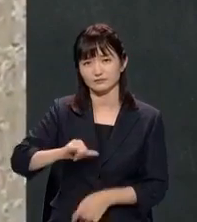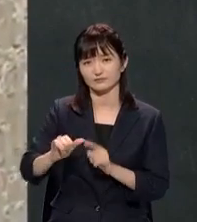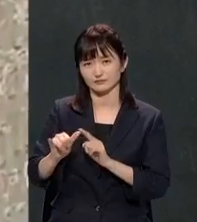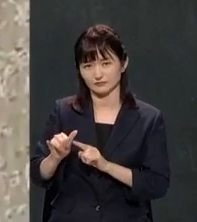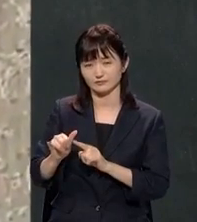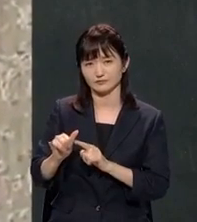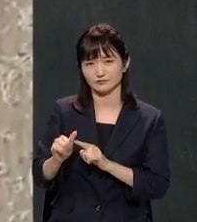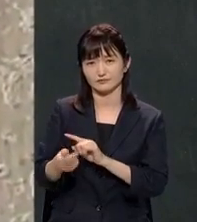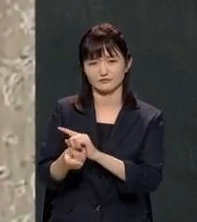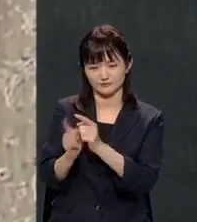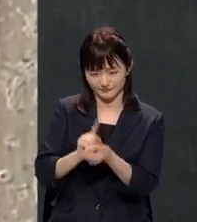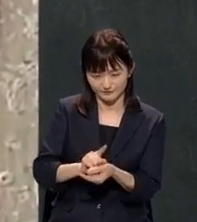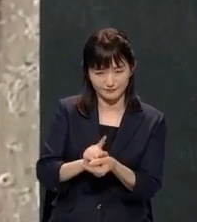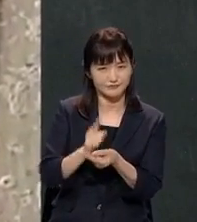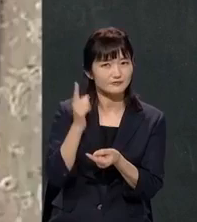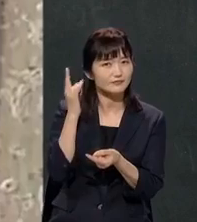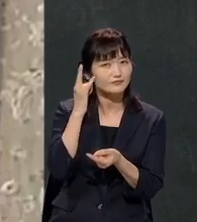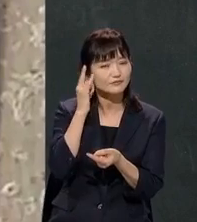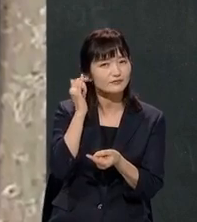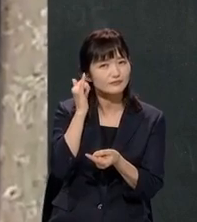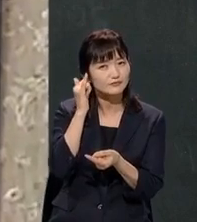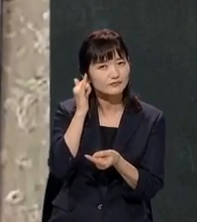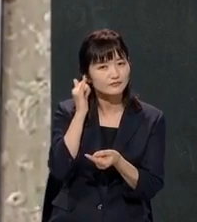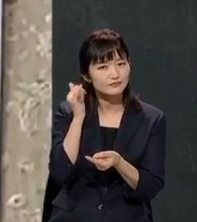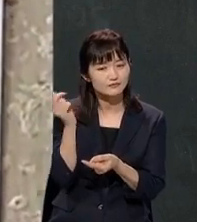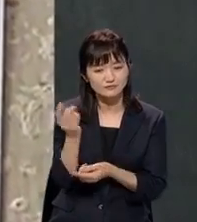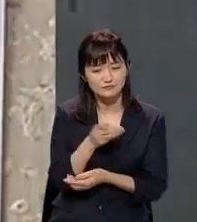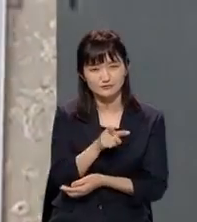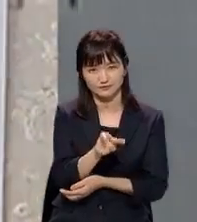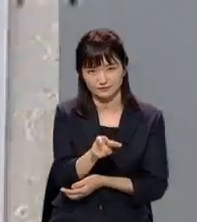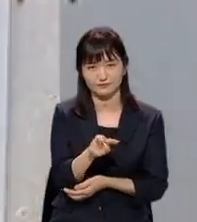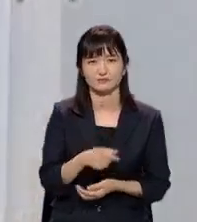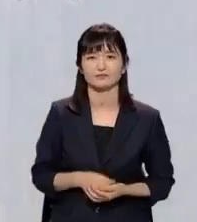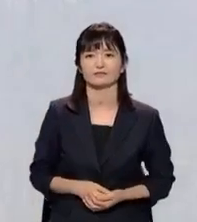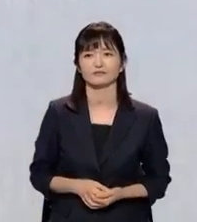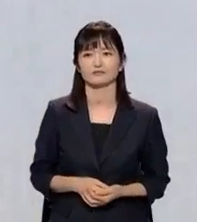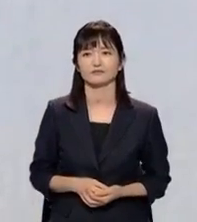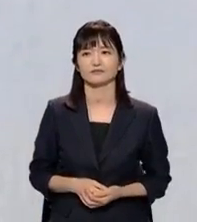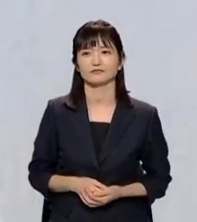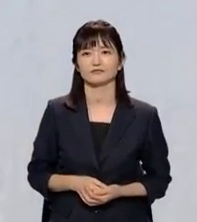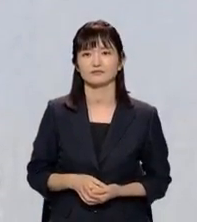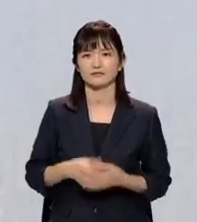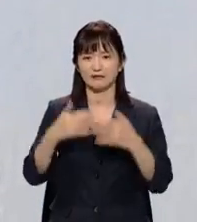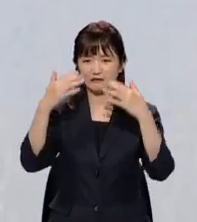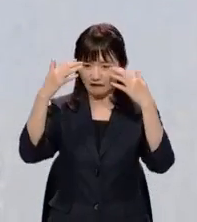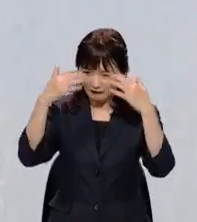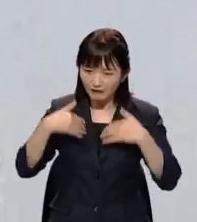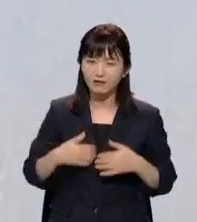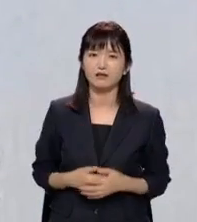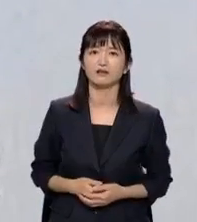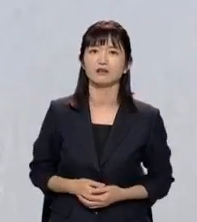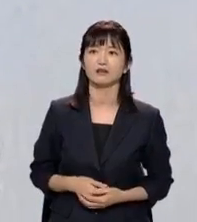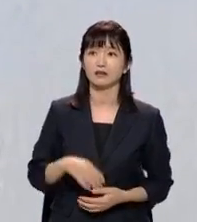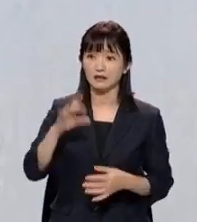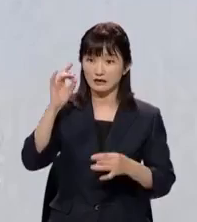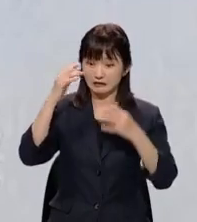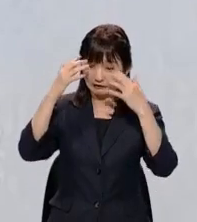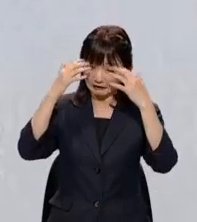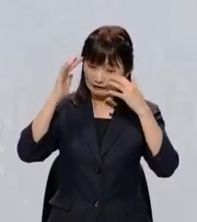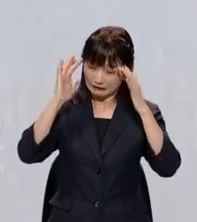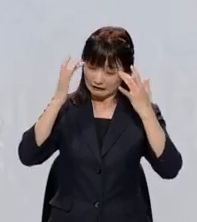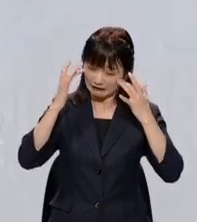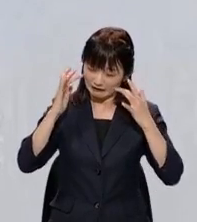자녀분께서 저렇게 쪽지와 휴대전화 번호를 남겨놨는데 세상에이 더운 날 가만히 있어도